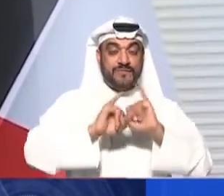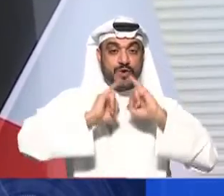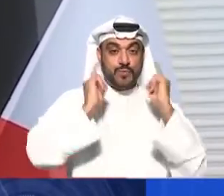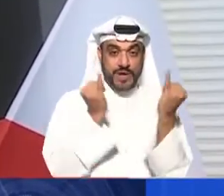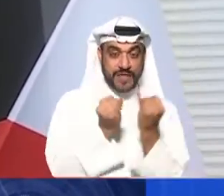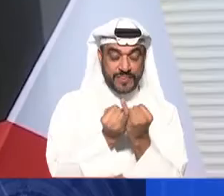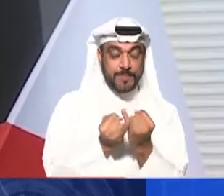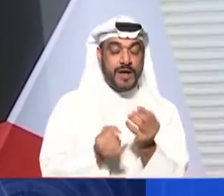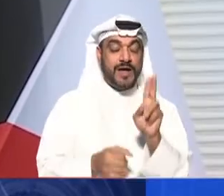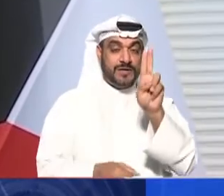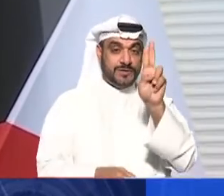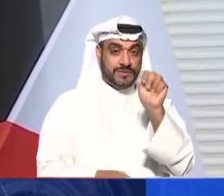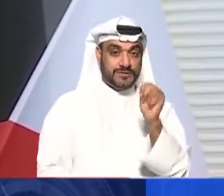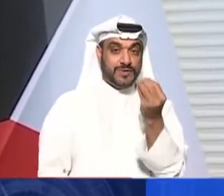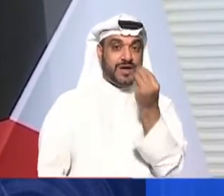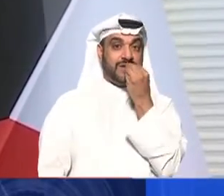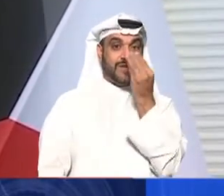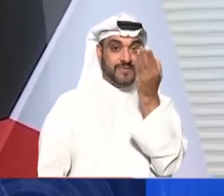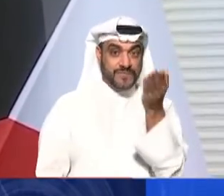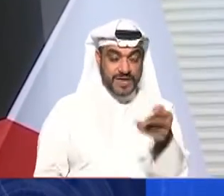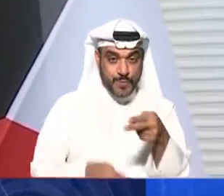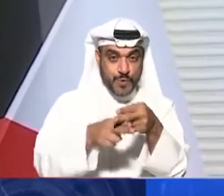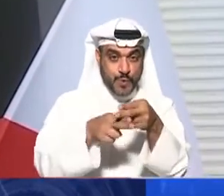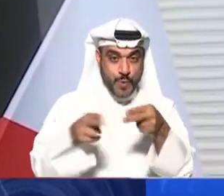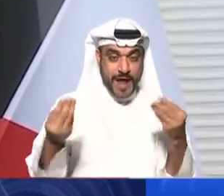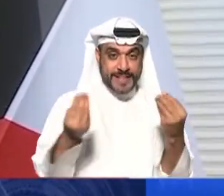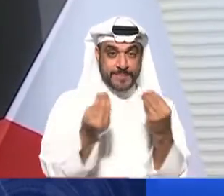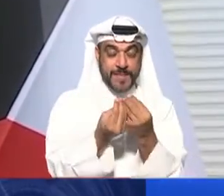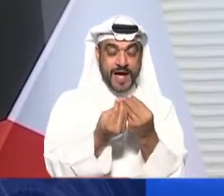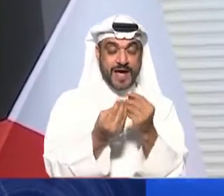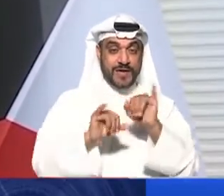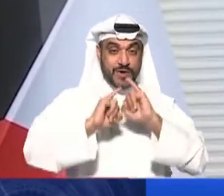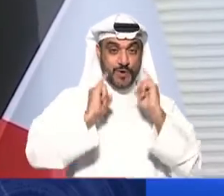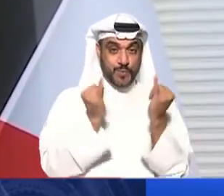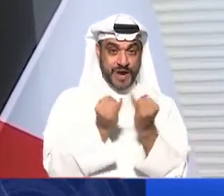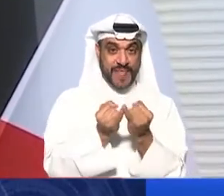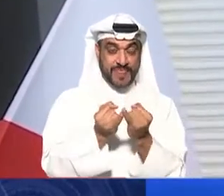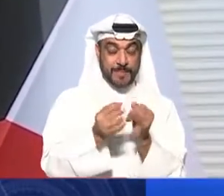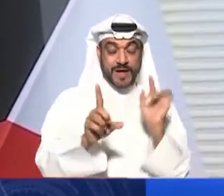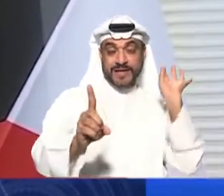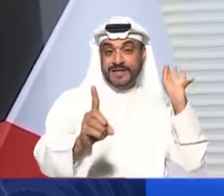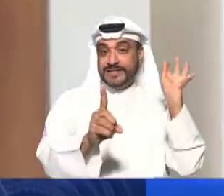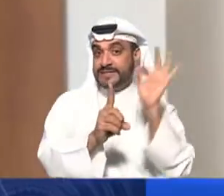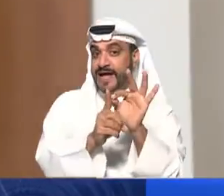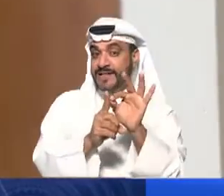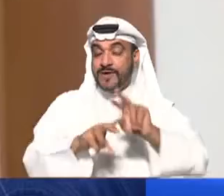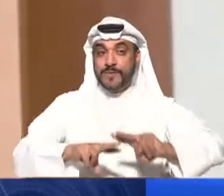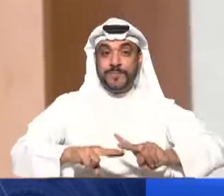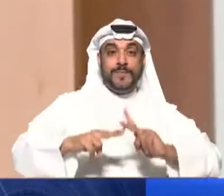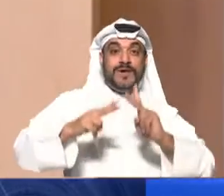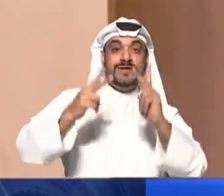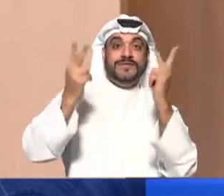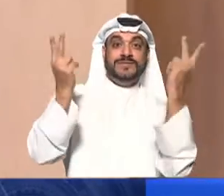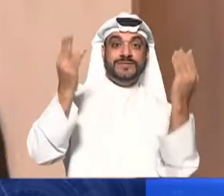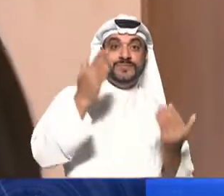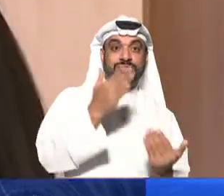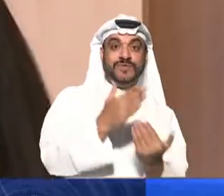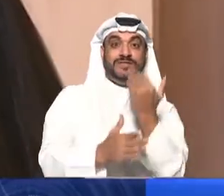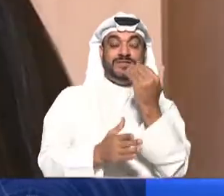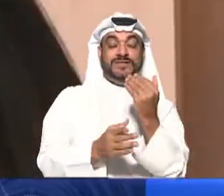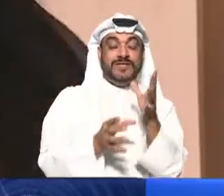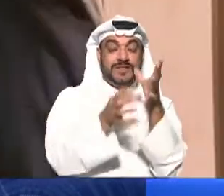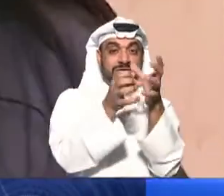للغذاء والزراعة في تحقيق نقلة نوعية